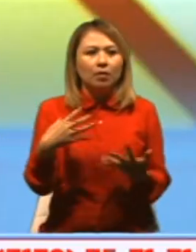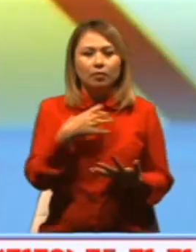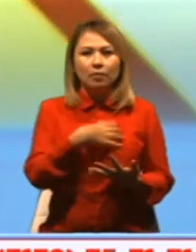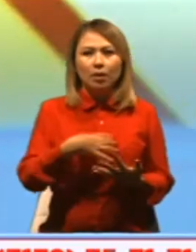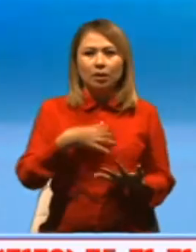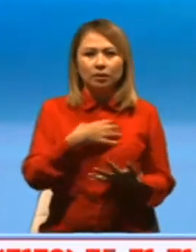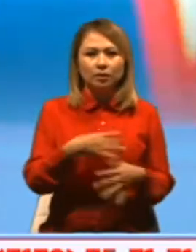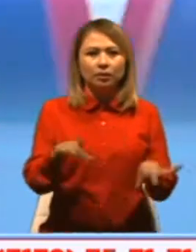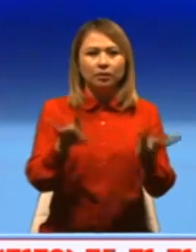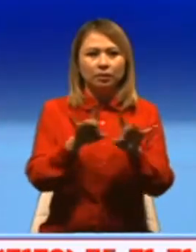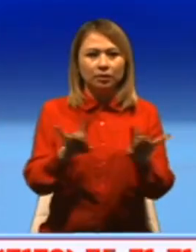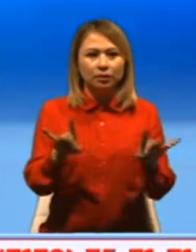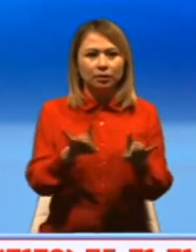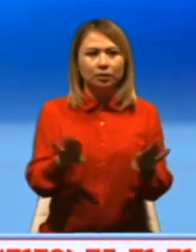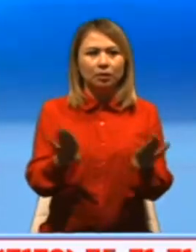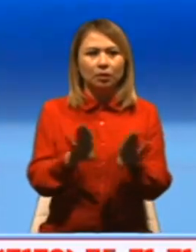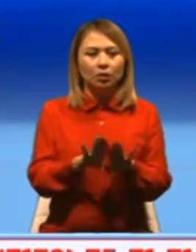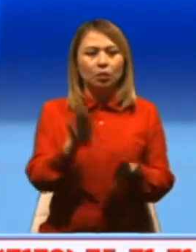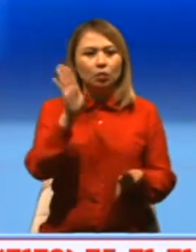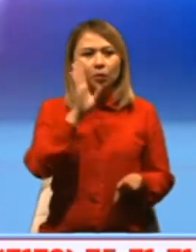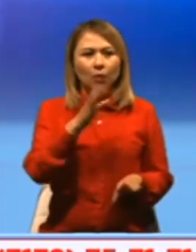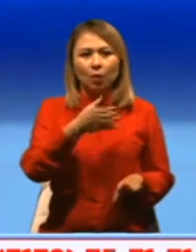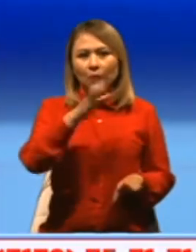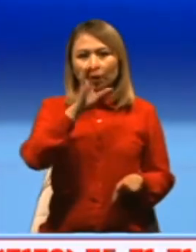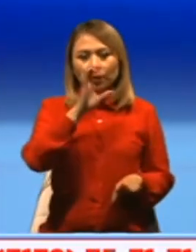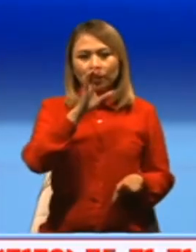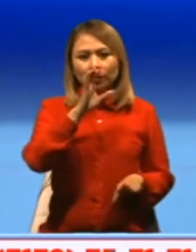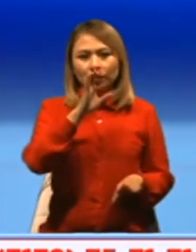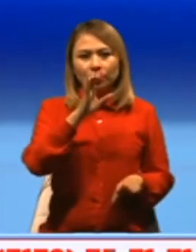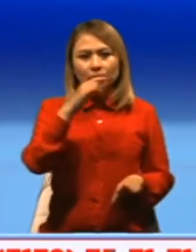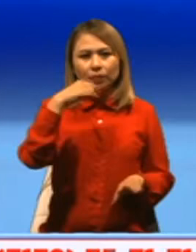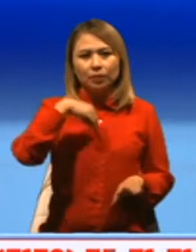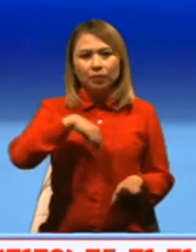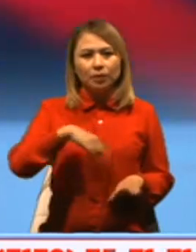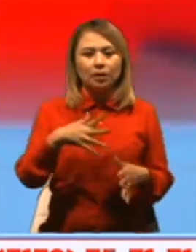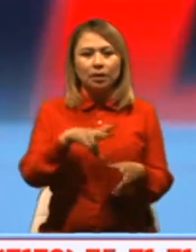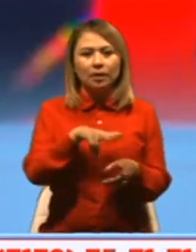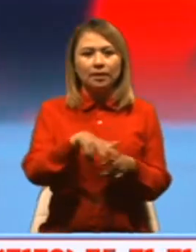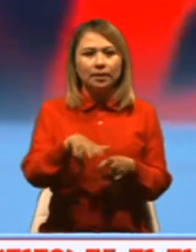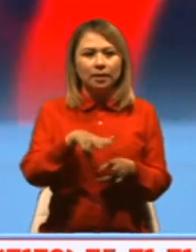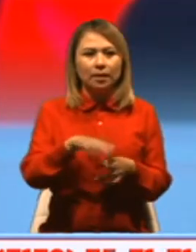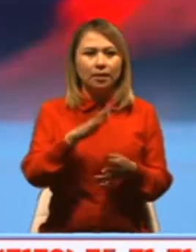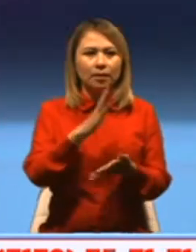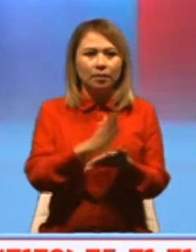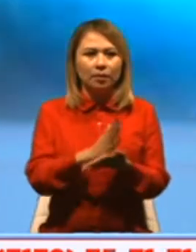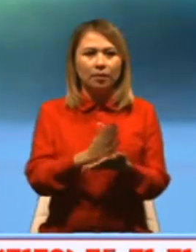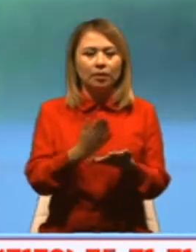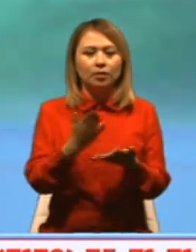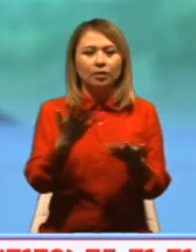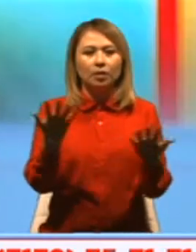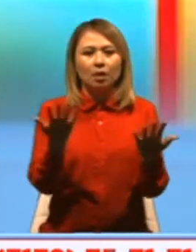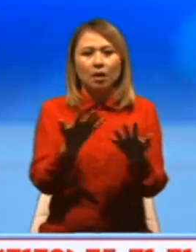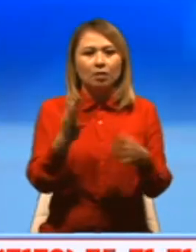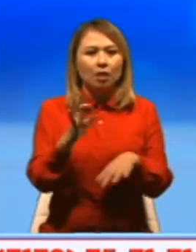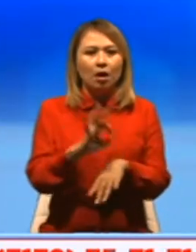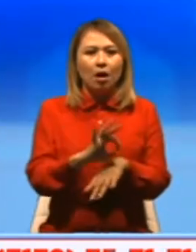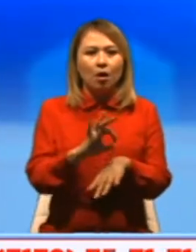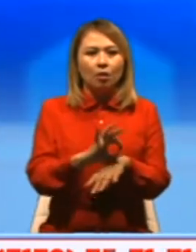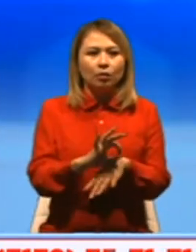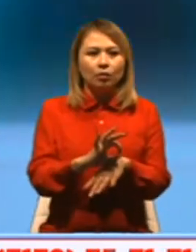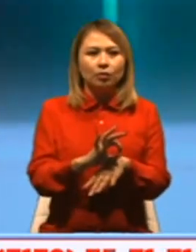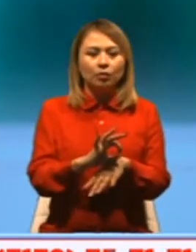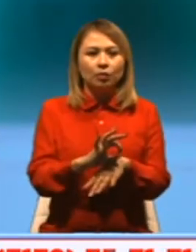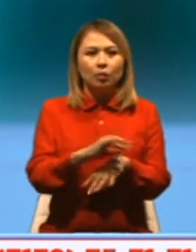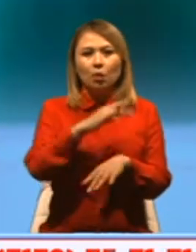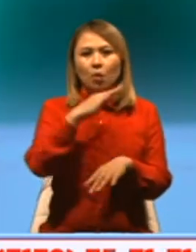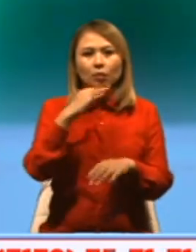маңызды рөл атқарады, және суды көп ішкен жағдайда қандай ағзаға зиян келтіретінін айтудамыз, қандай ауру түрлерінде суды